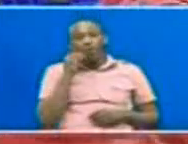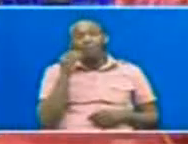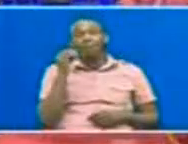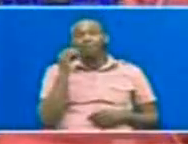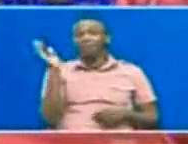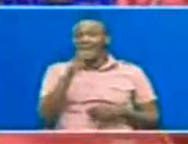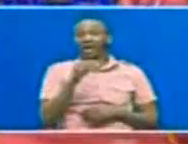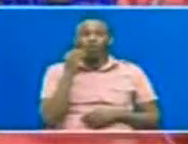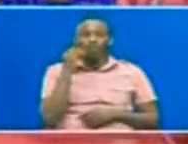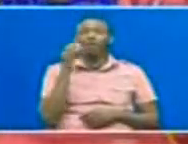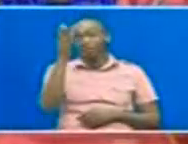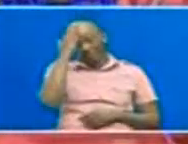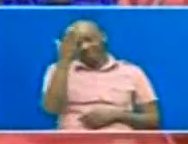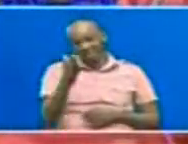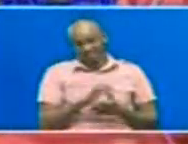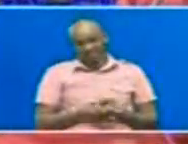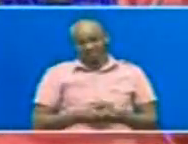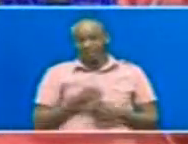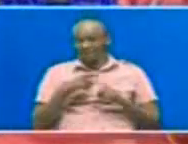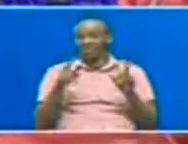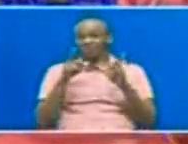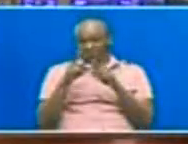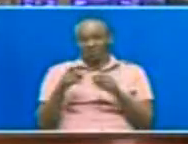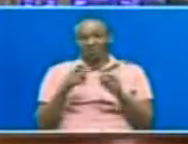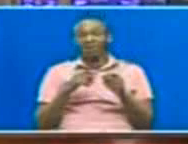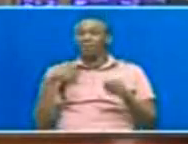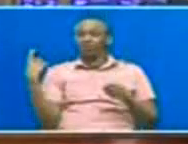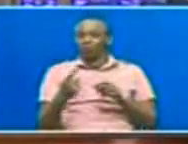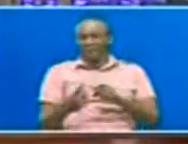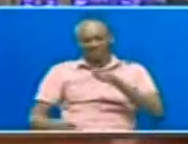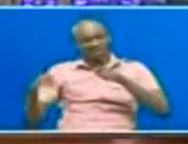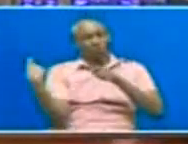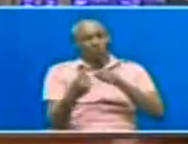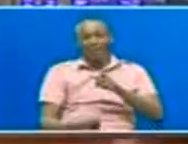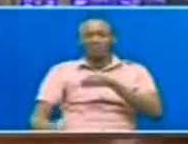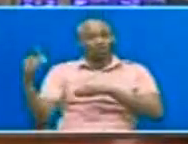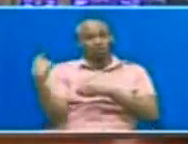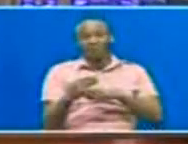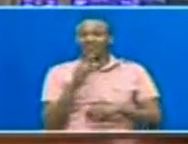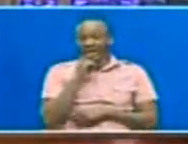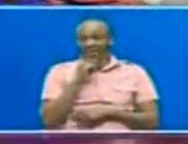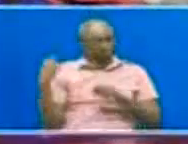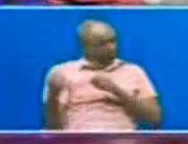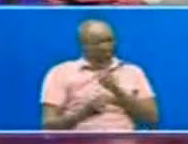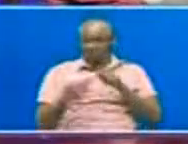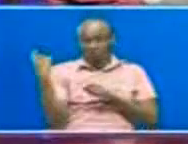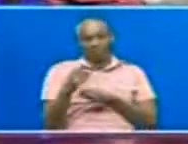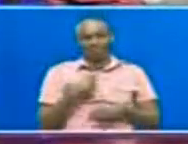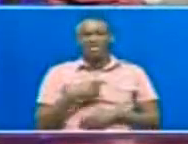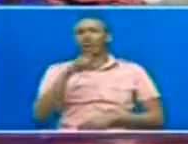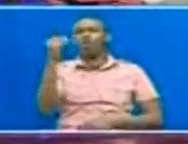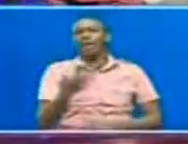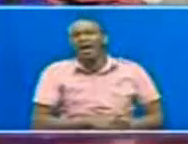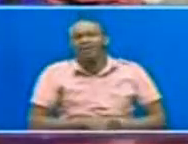Monday, lakini nitapata maneno. I will be beaten thoroughly with my father.